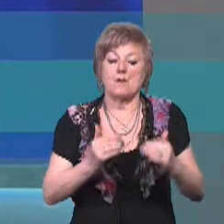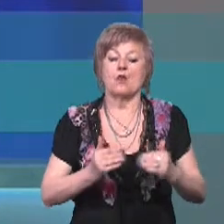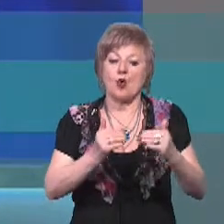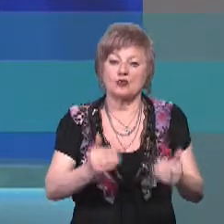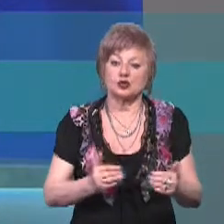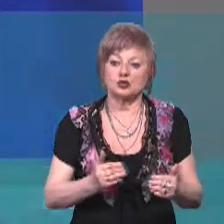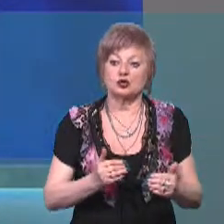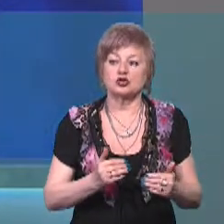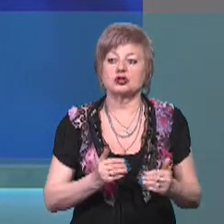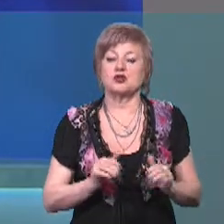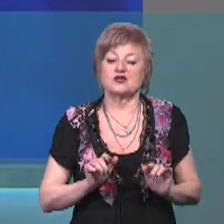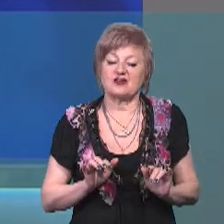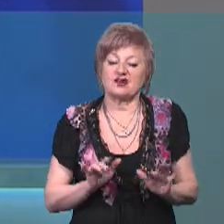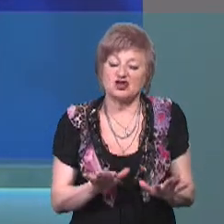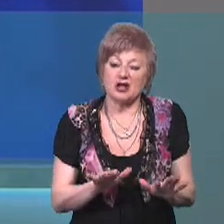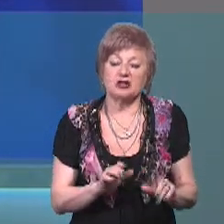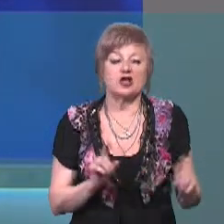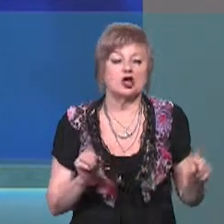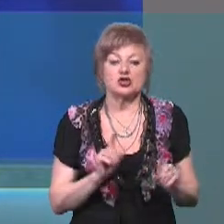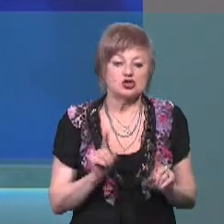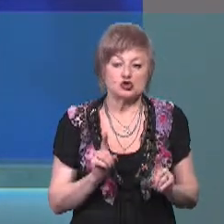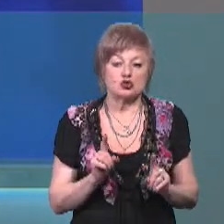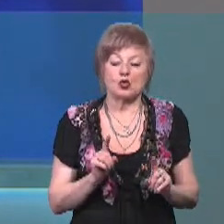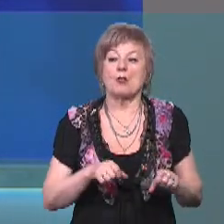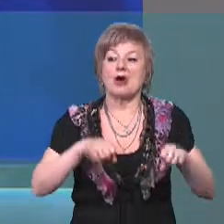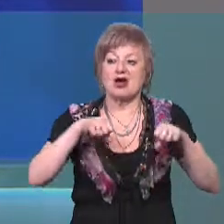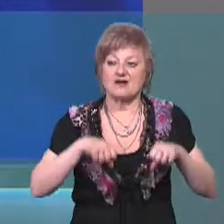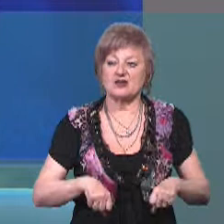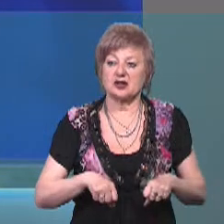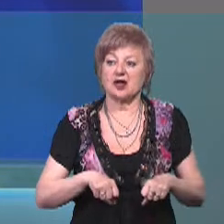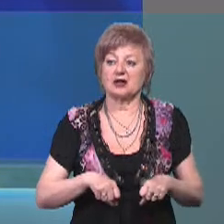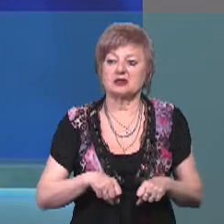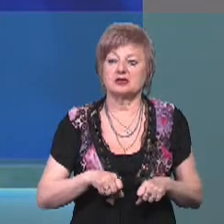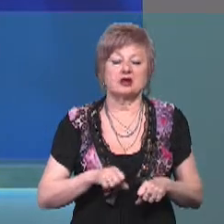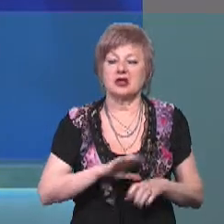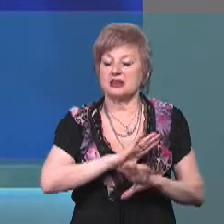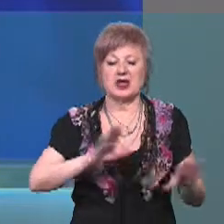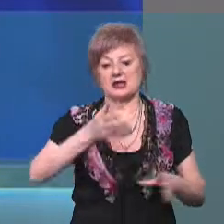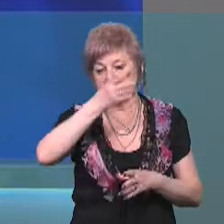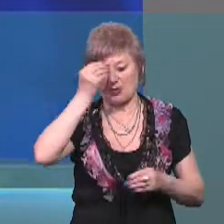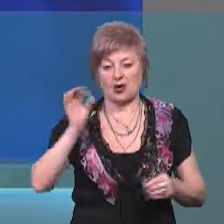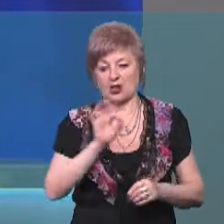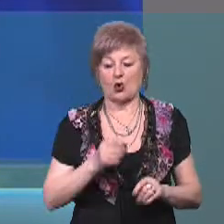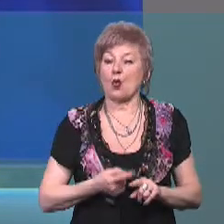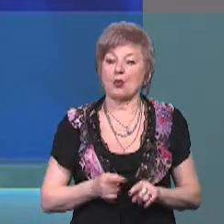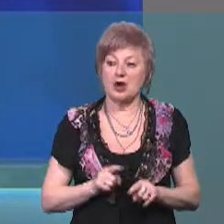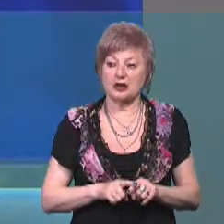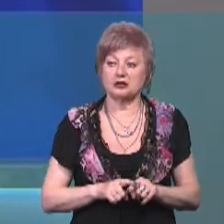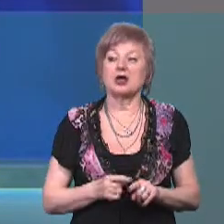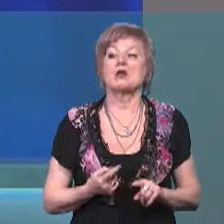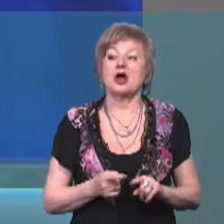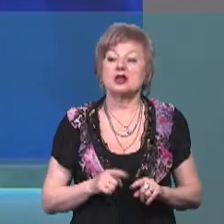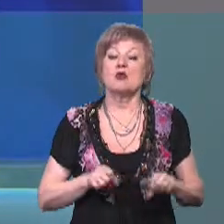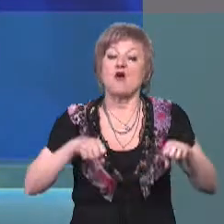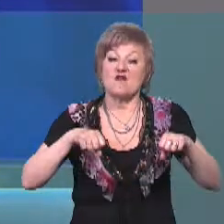є рушійною силою для того, щоб влада не на жодну мить не забувала про це. І відповідно до того,